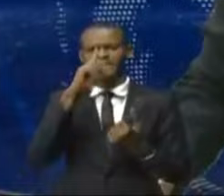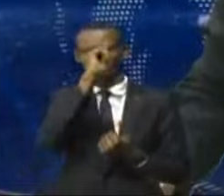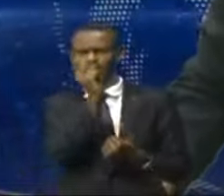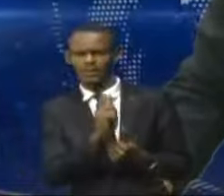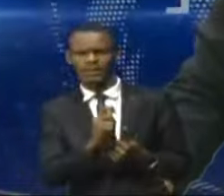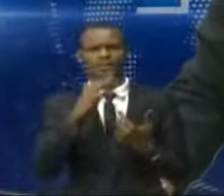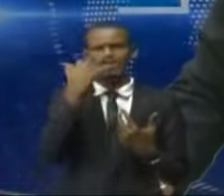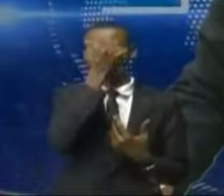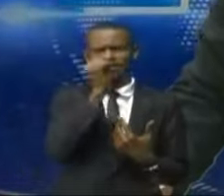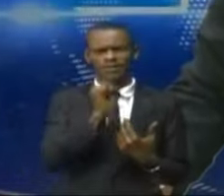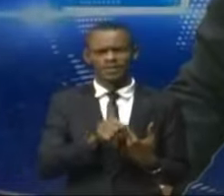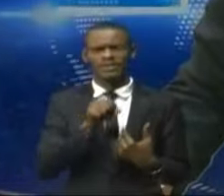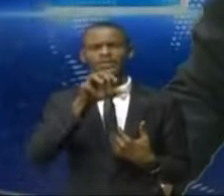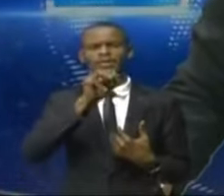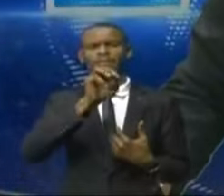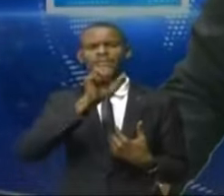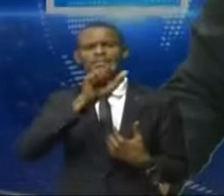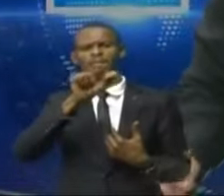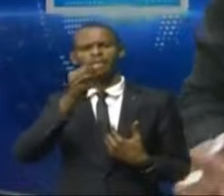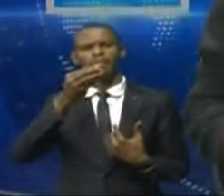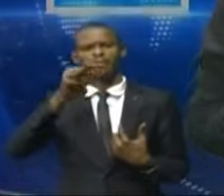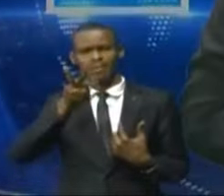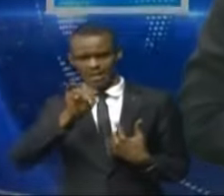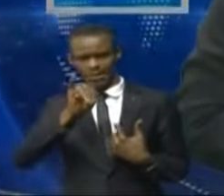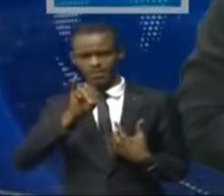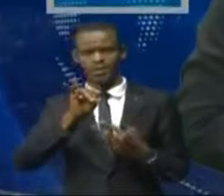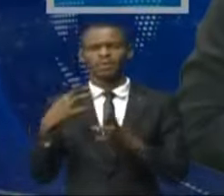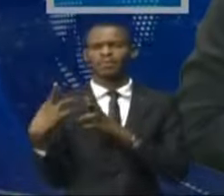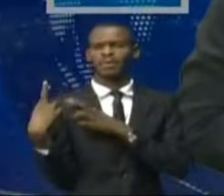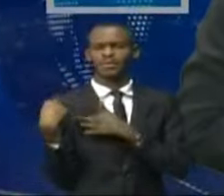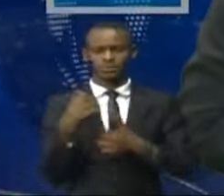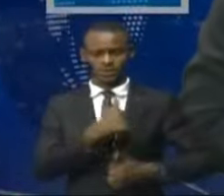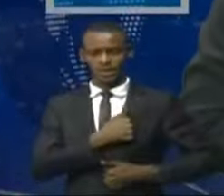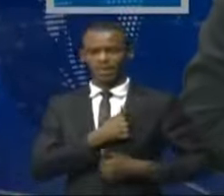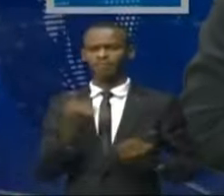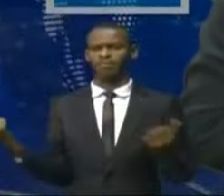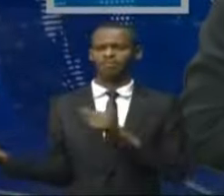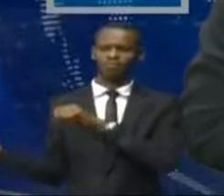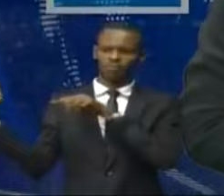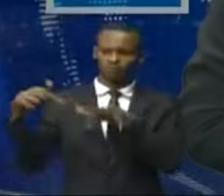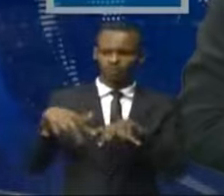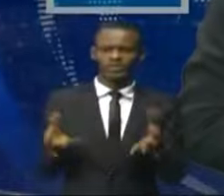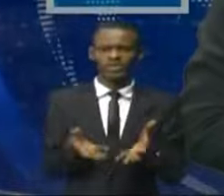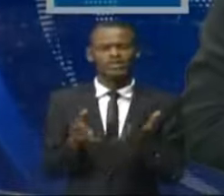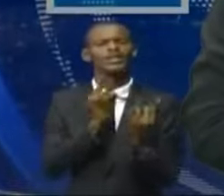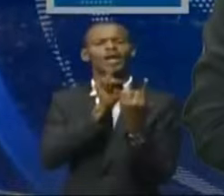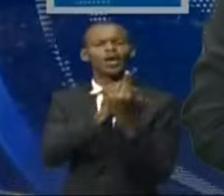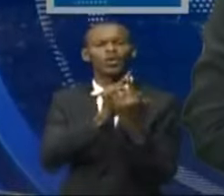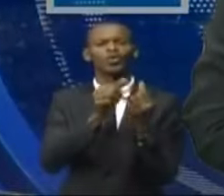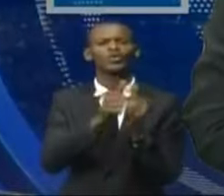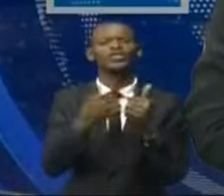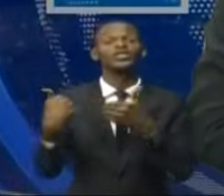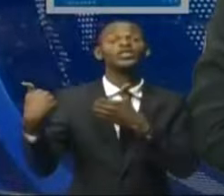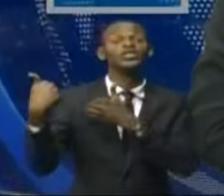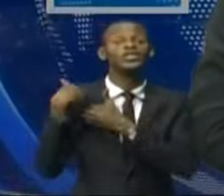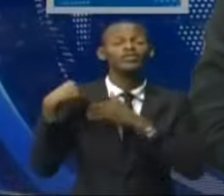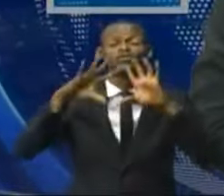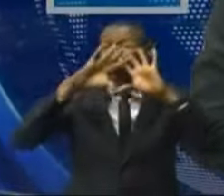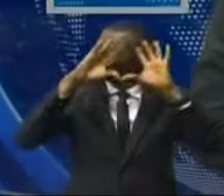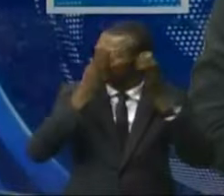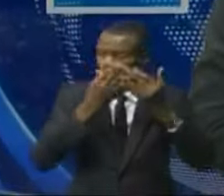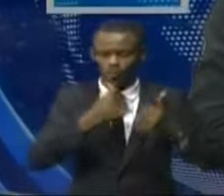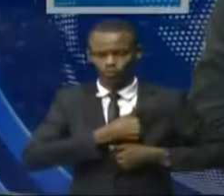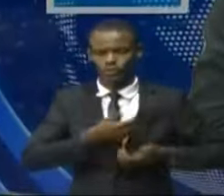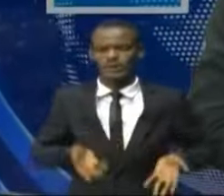retrouvés autour du chef d'état-major général des FRDC à Kinshasa. Le général Christian Tshiwewe a circonscrit le cadre de la rencontre